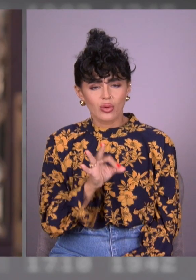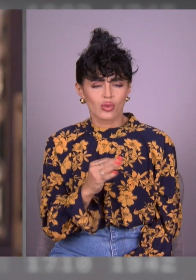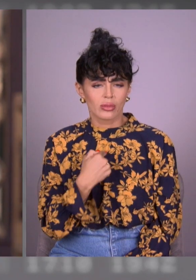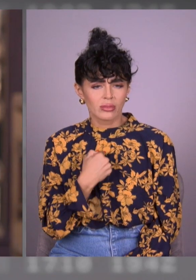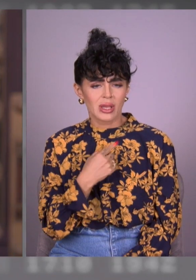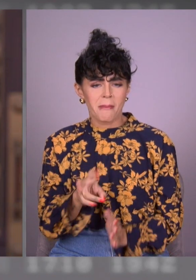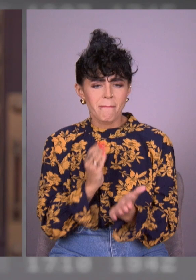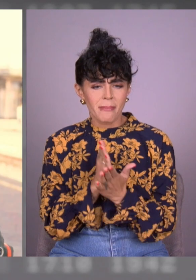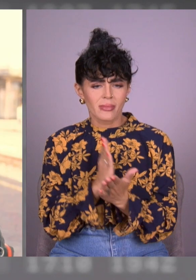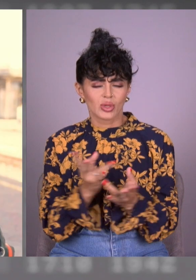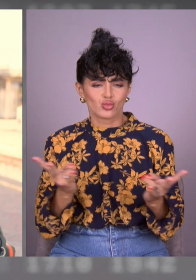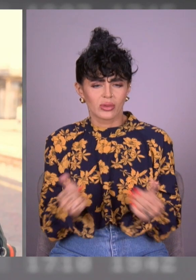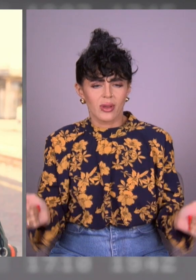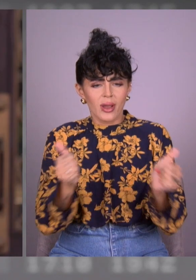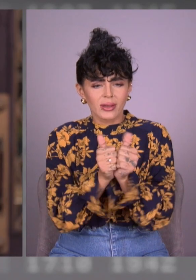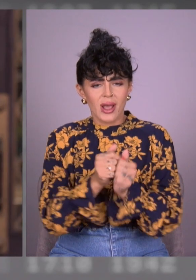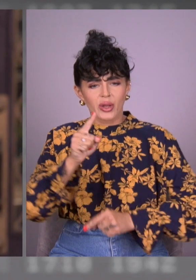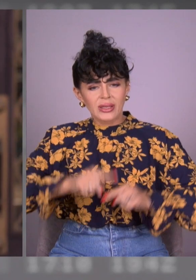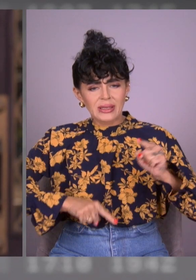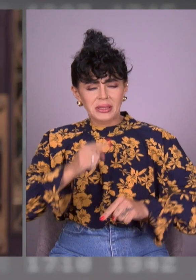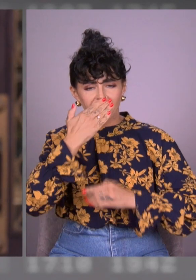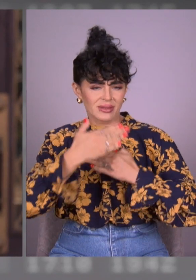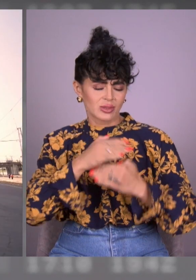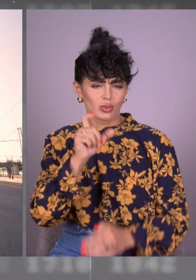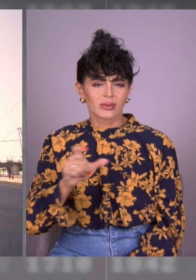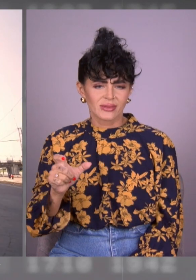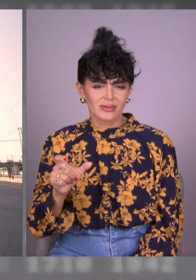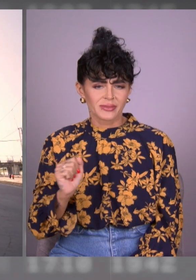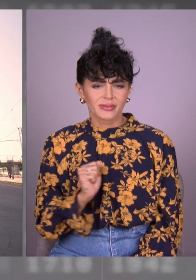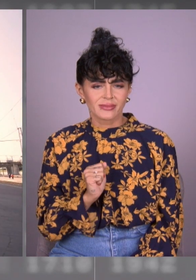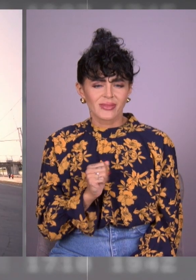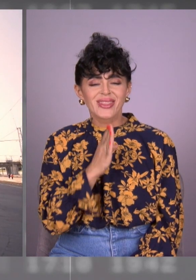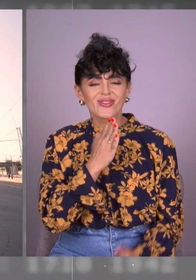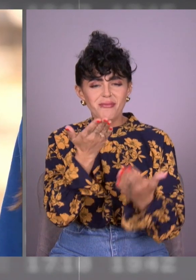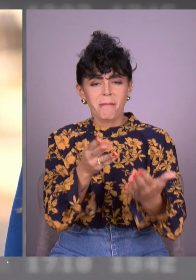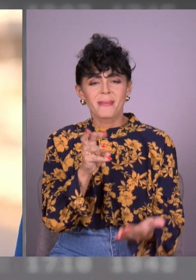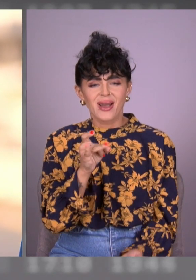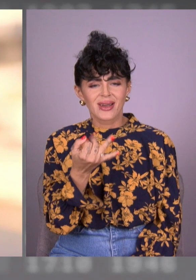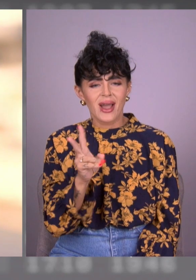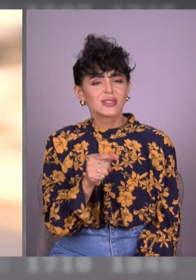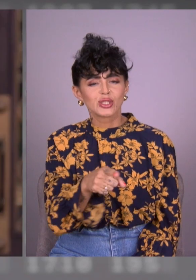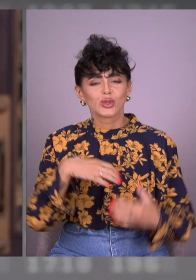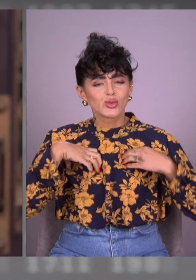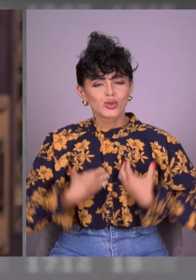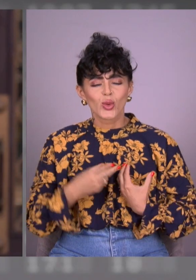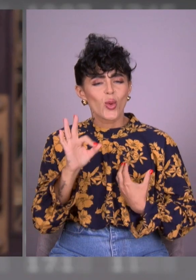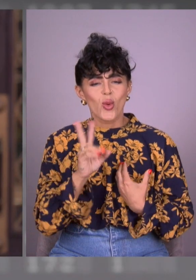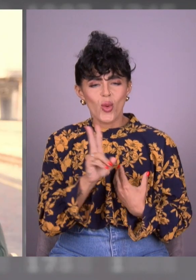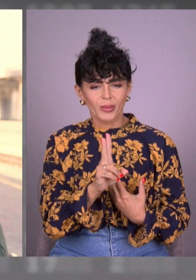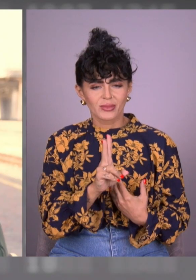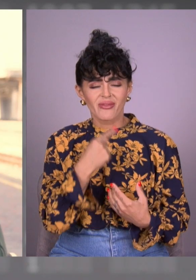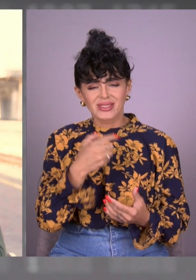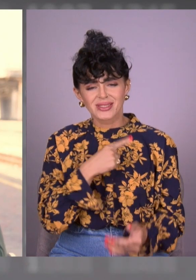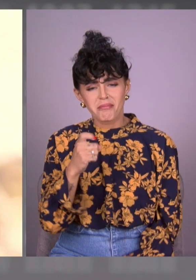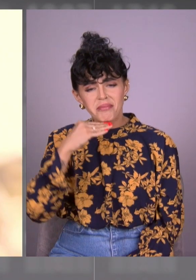маємо бути разом з рідними, близькими. Марійка скучила? Так. За ким скучила? За папи.